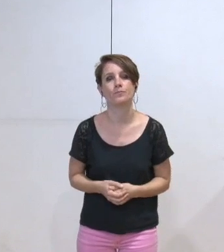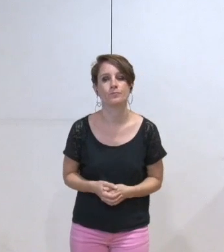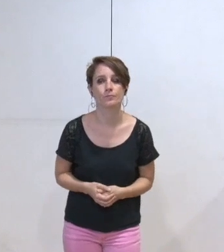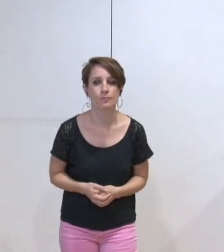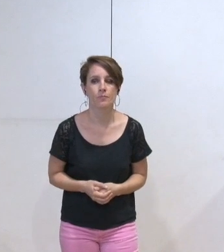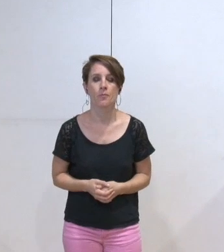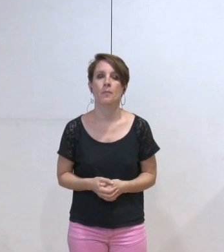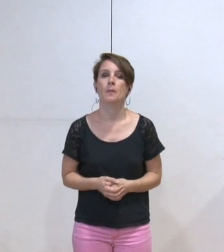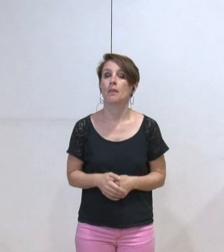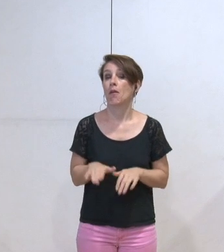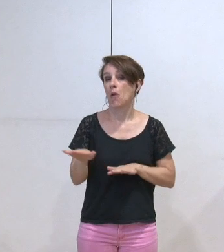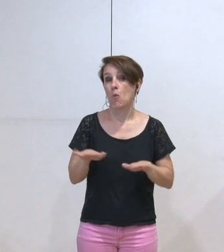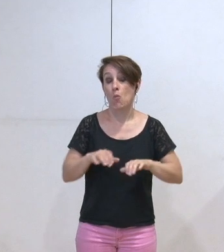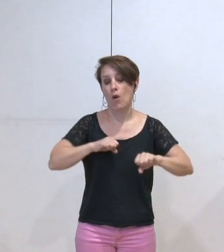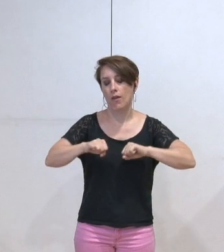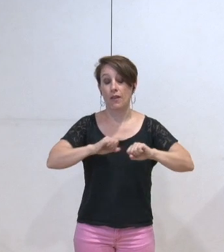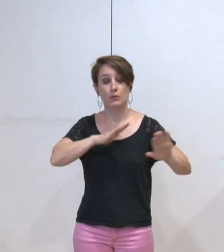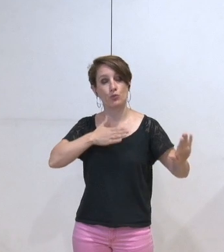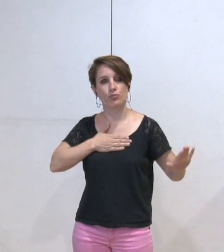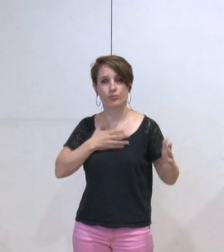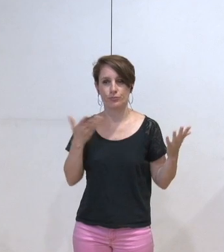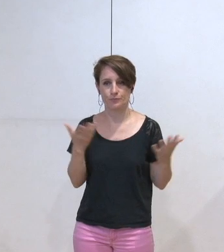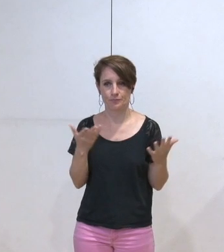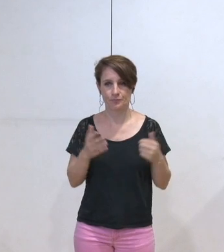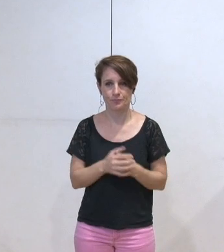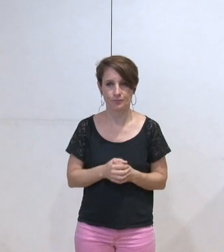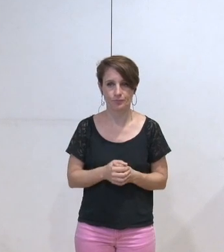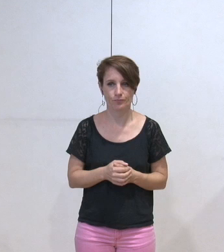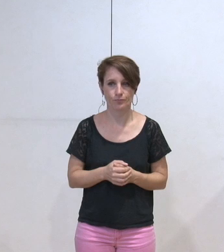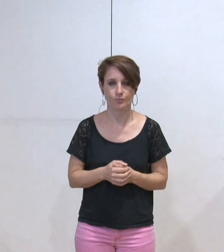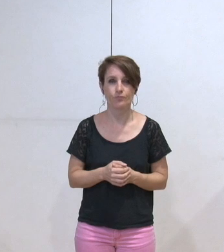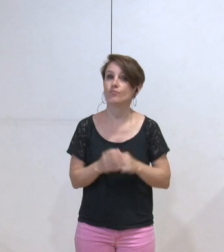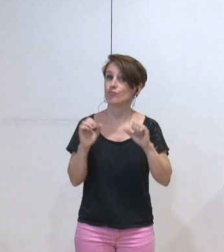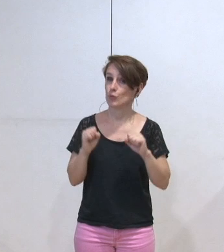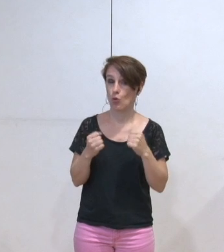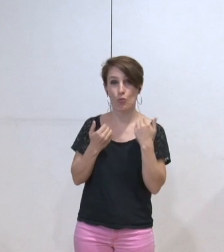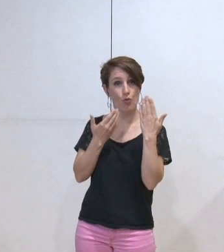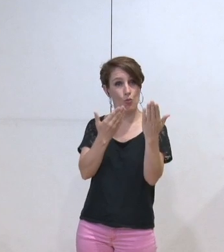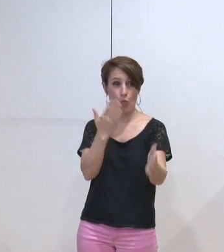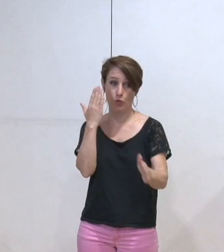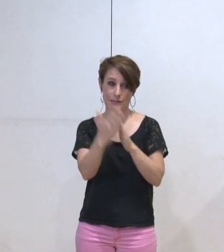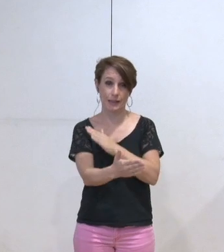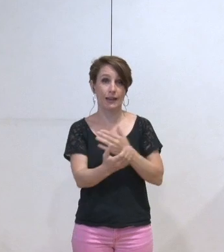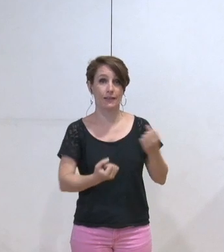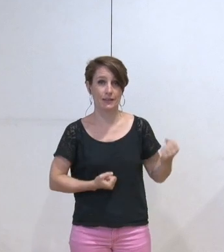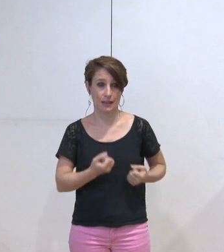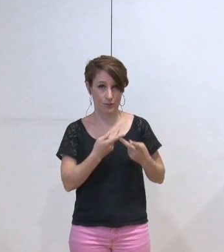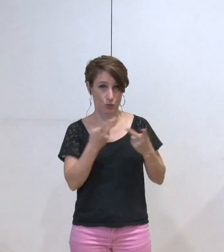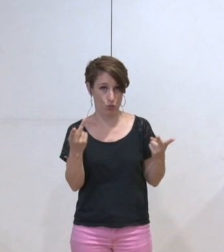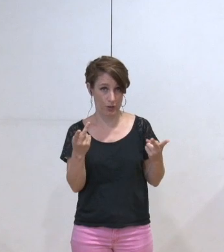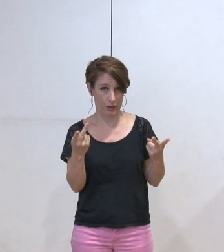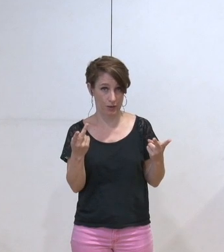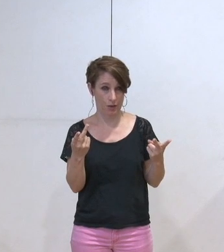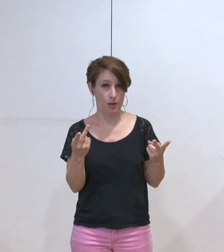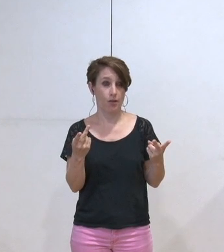sont nos moyens d'action ces moyens d'action peuvent être la proposition directe d'un service public que la ville ou le CCS